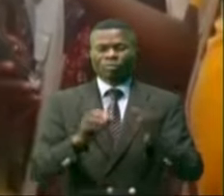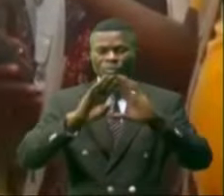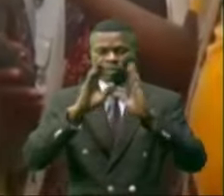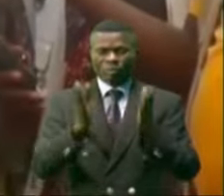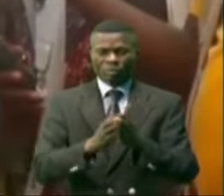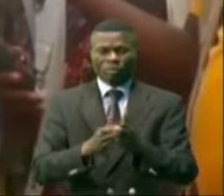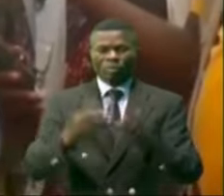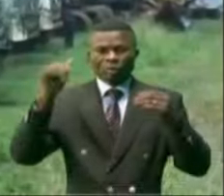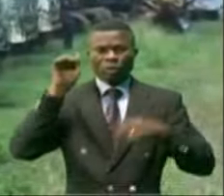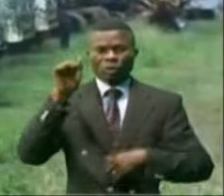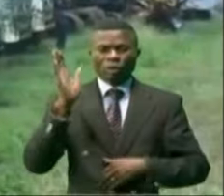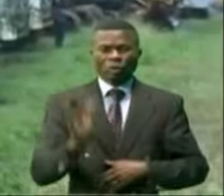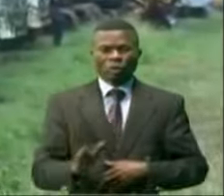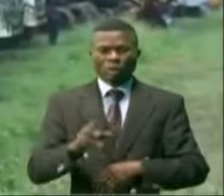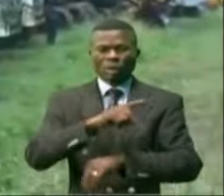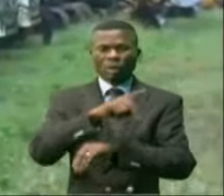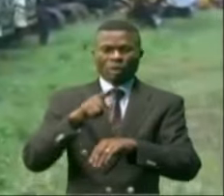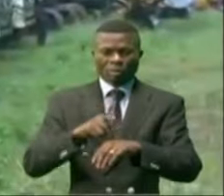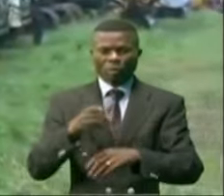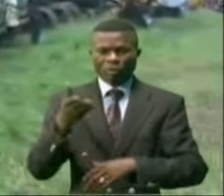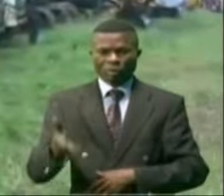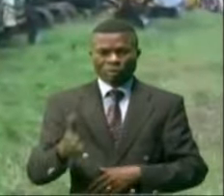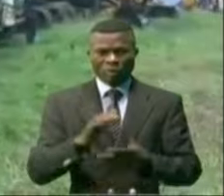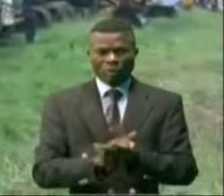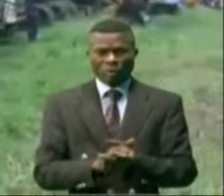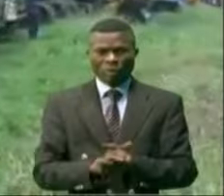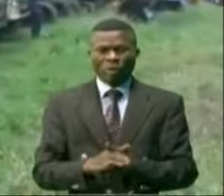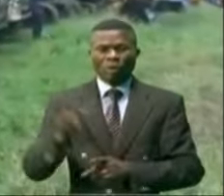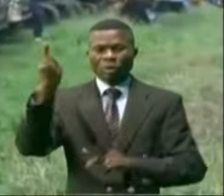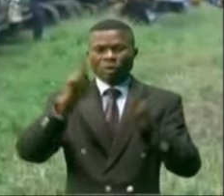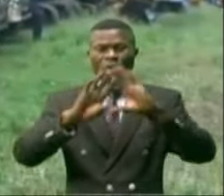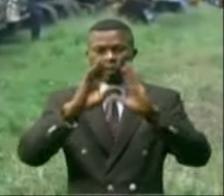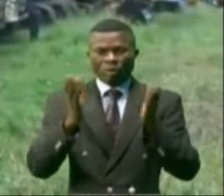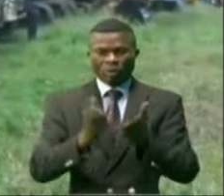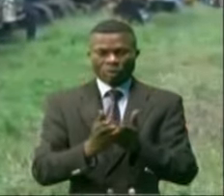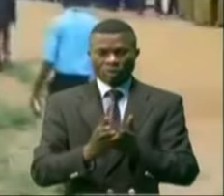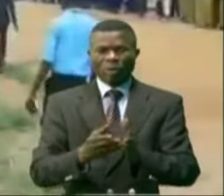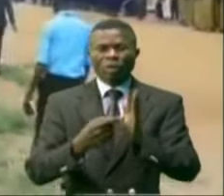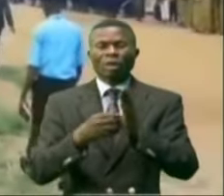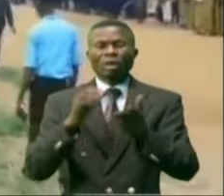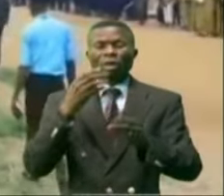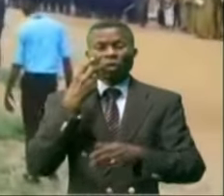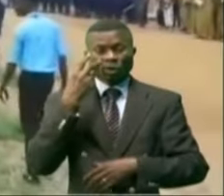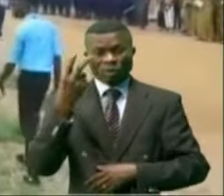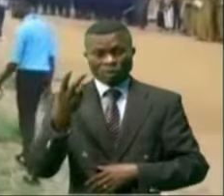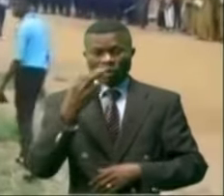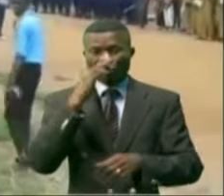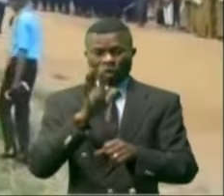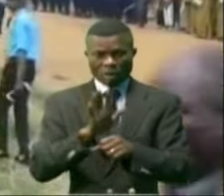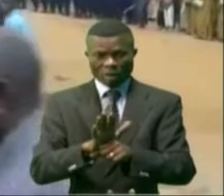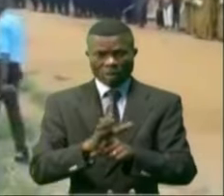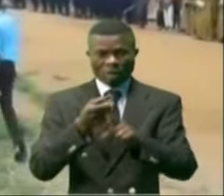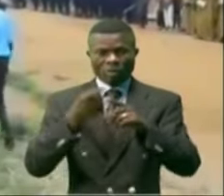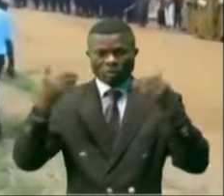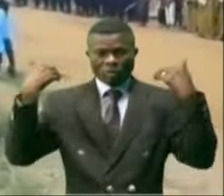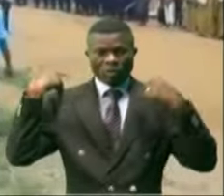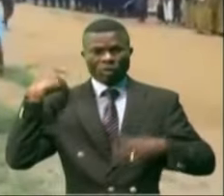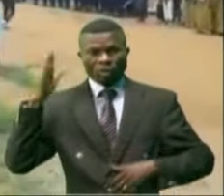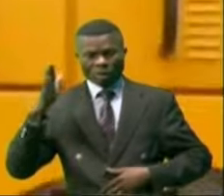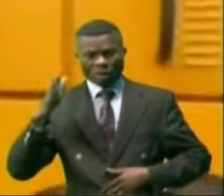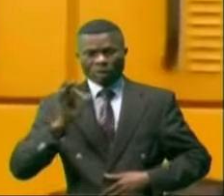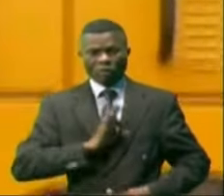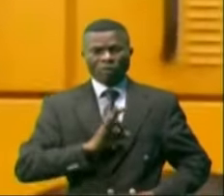directeur provincial de l'Office des routes. Cette dotation est la matérialisation de la promesse faite par le chef de l'État,